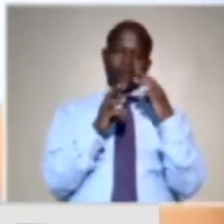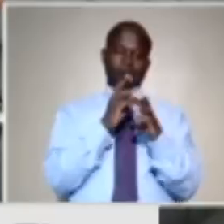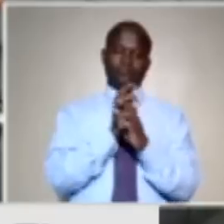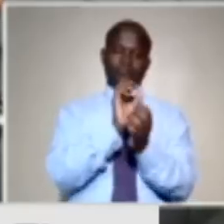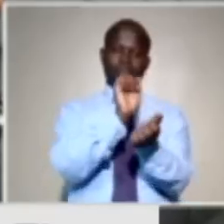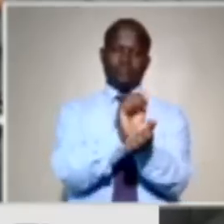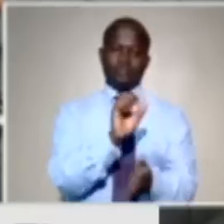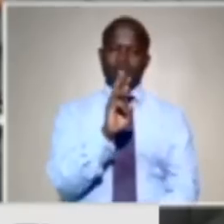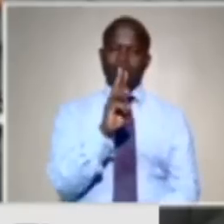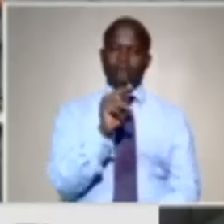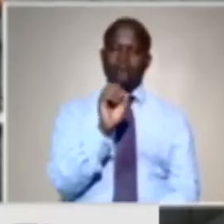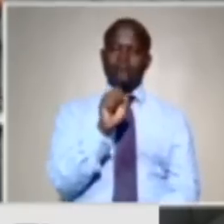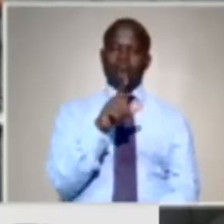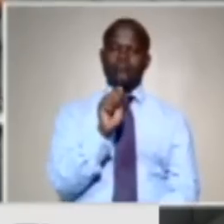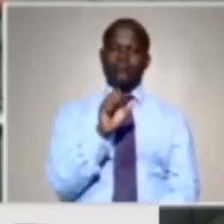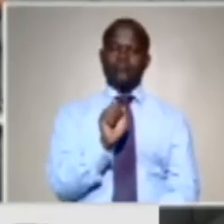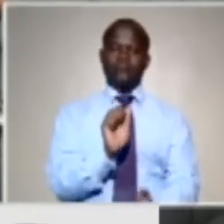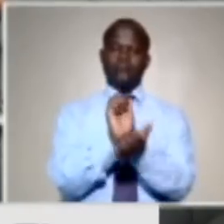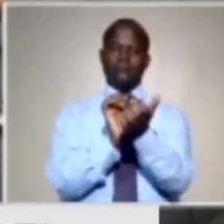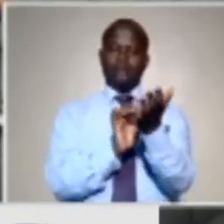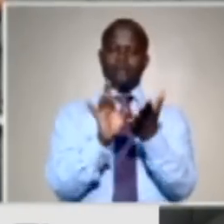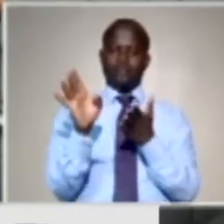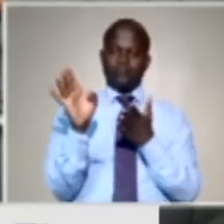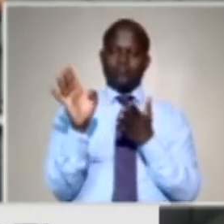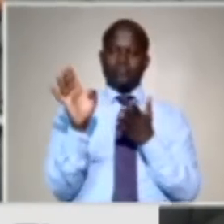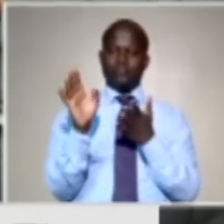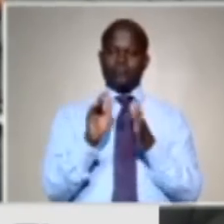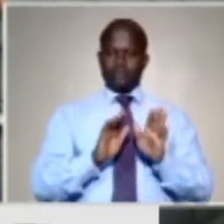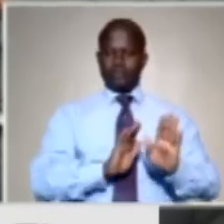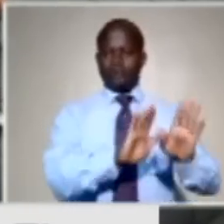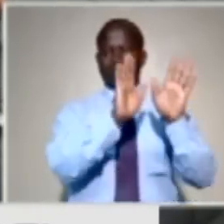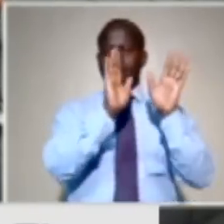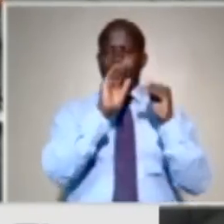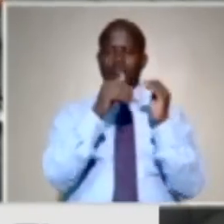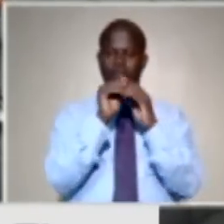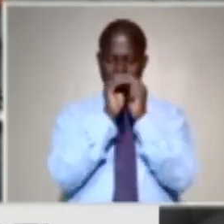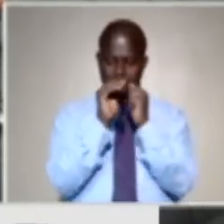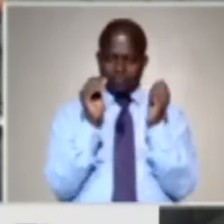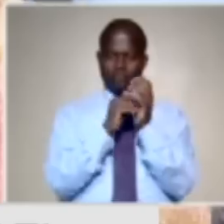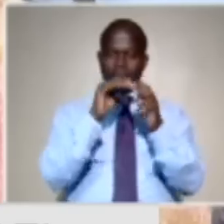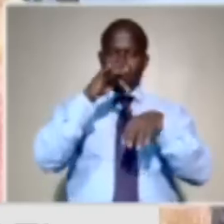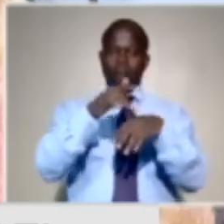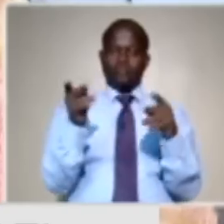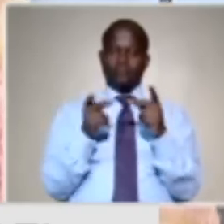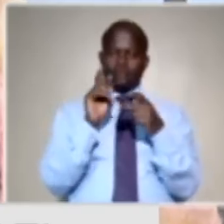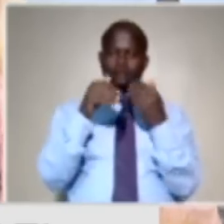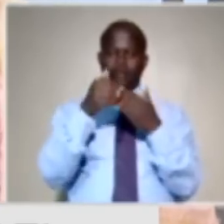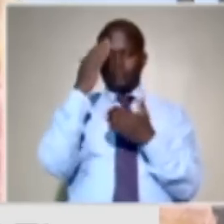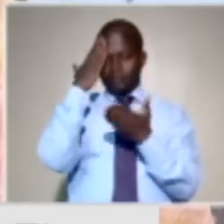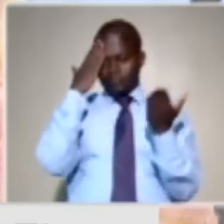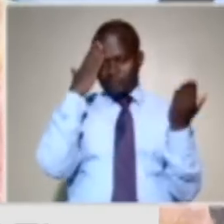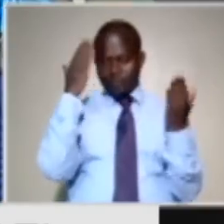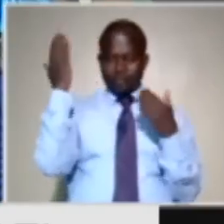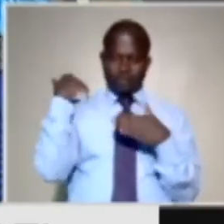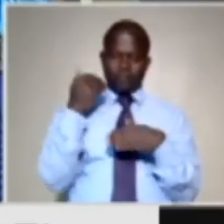yahanishije Padiri Wenceslas Munyeshyaka igihano cy'ikirenga cyo kumwirukana, kumuheza mu murimo w'ubusaserdoti no kutongera gukandagira ahantu hariho hose bamuzi, kwigeze